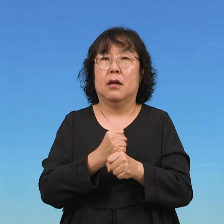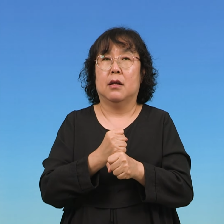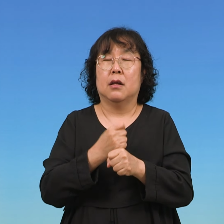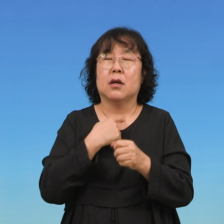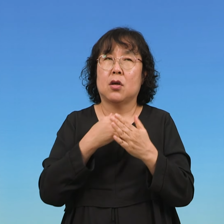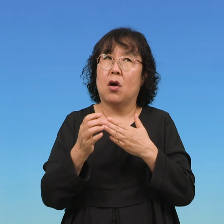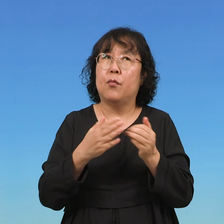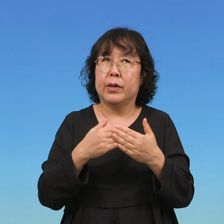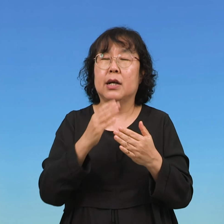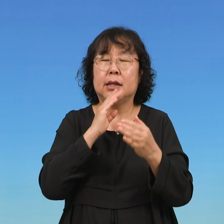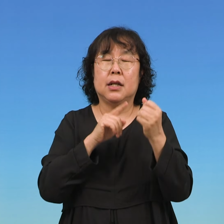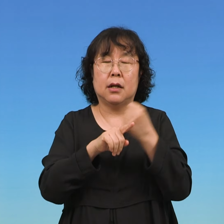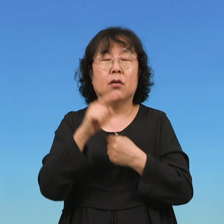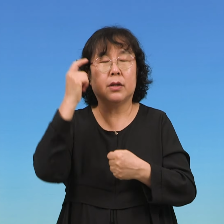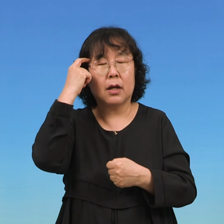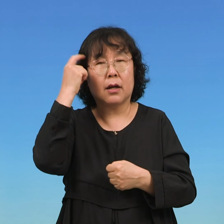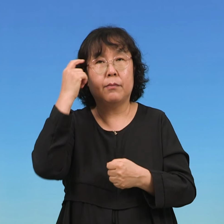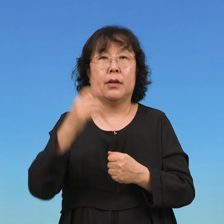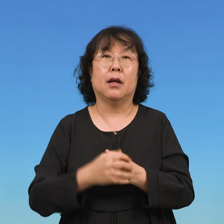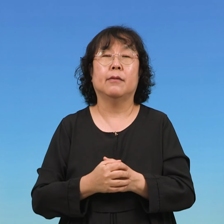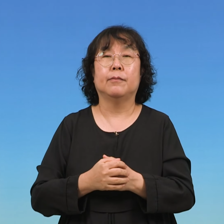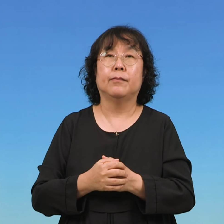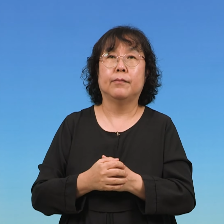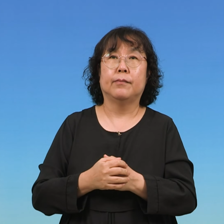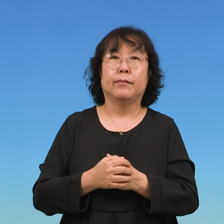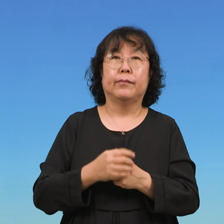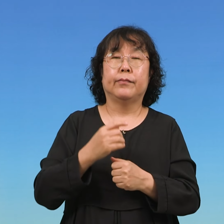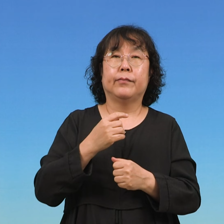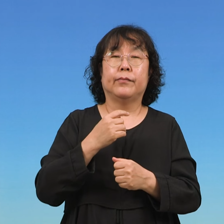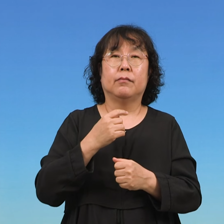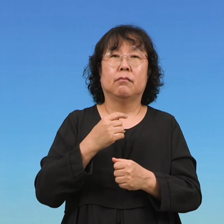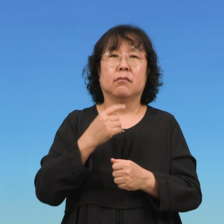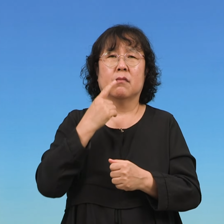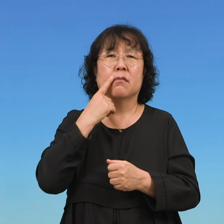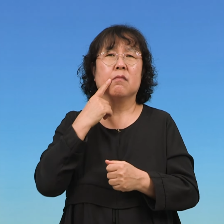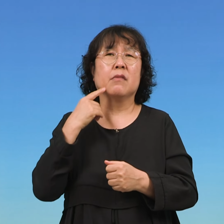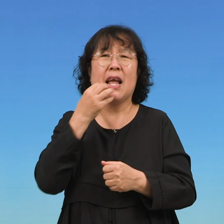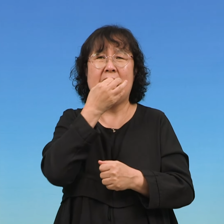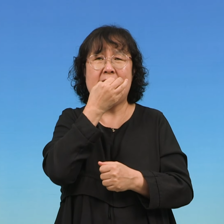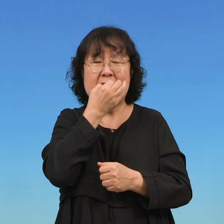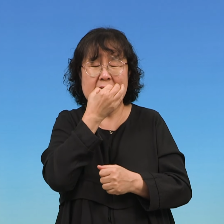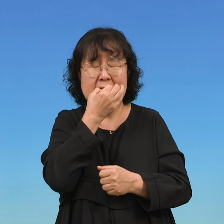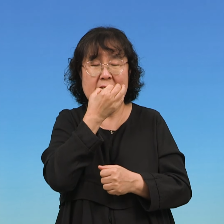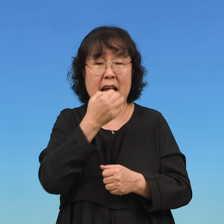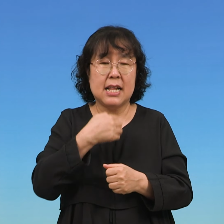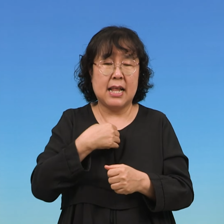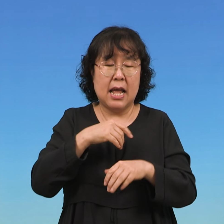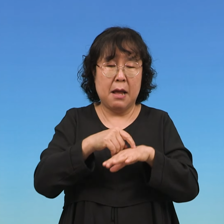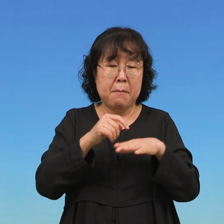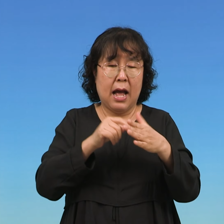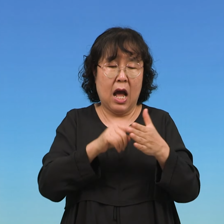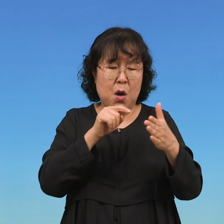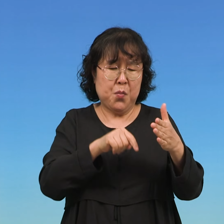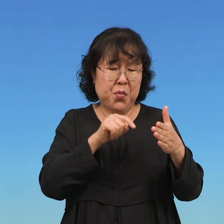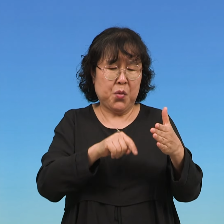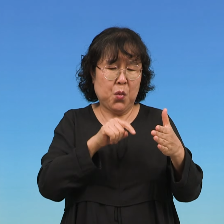이거 정말 경험상 진리 같습니다 탐욕이 내 안에 자리잡은 자리가